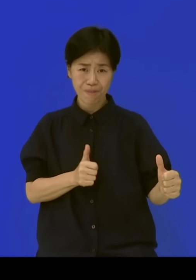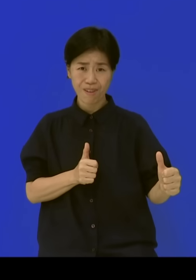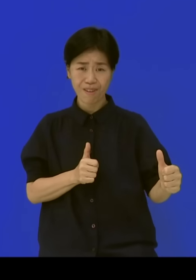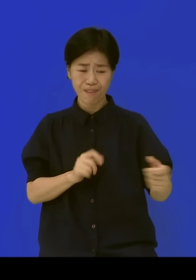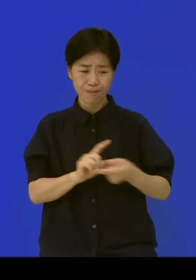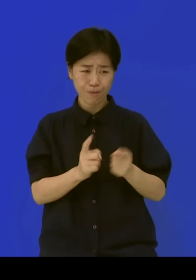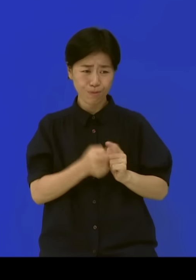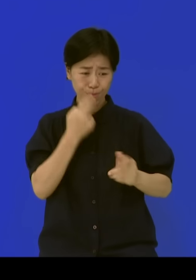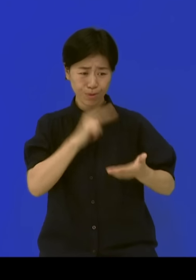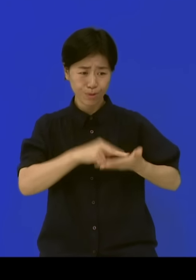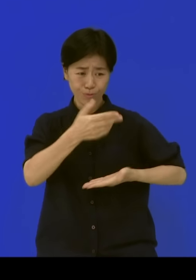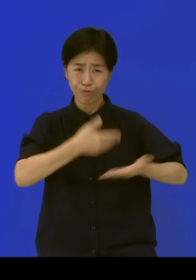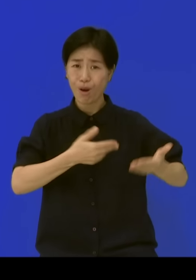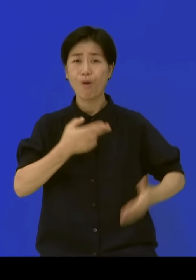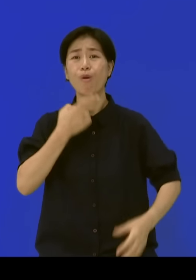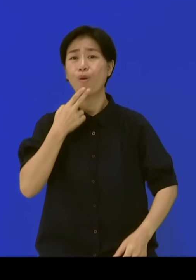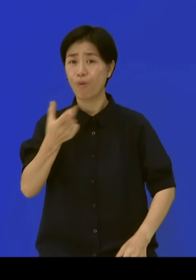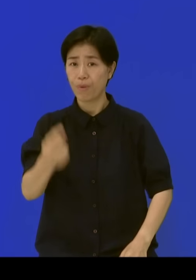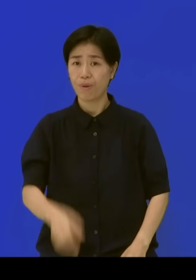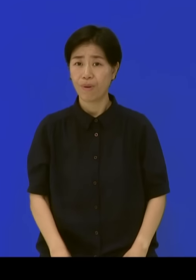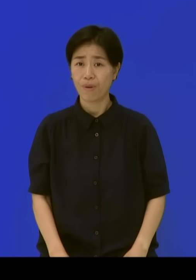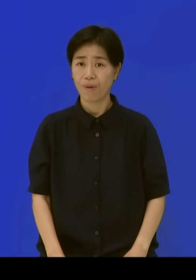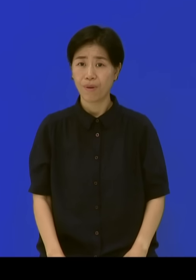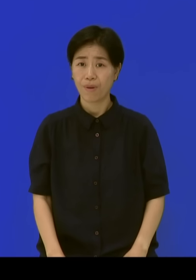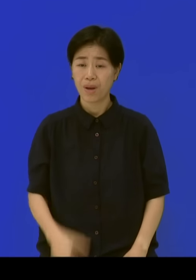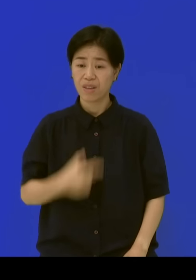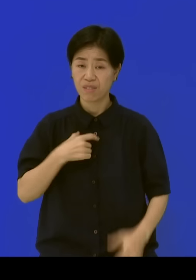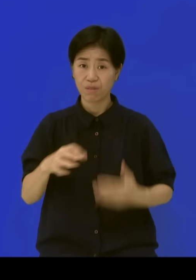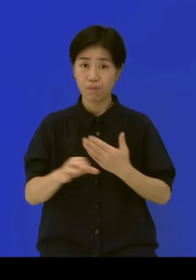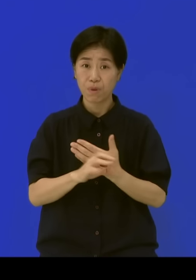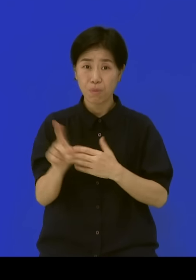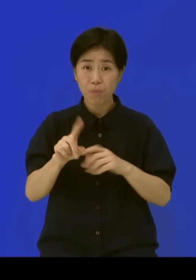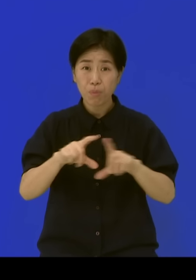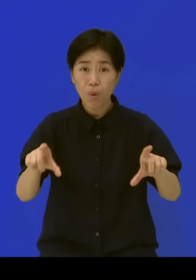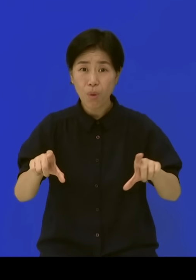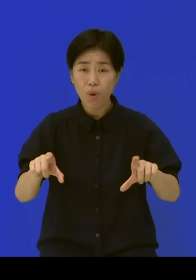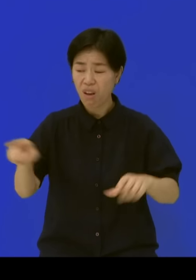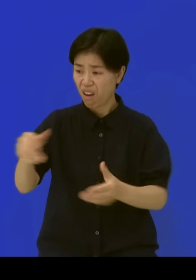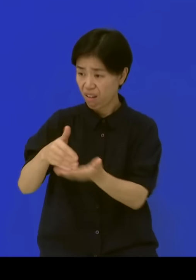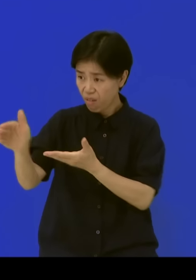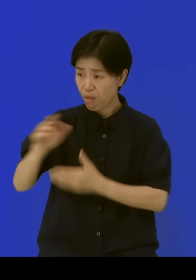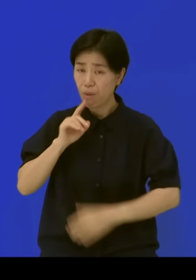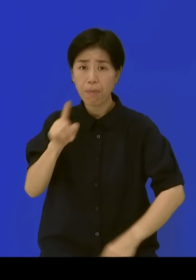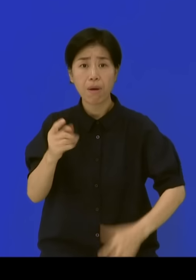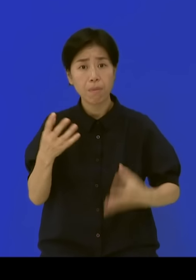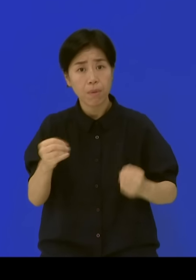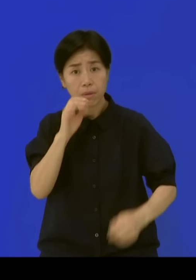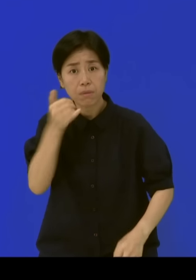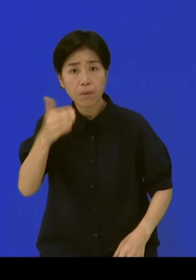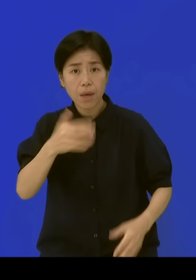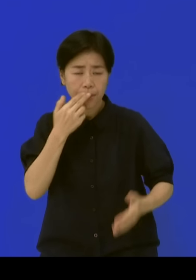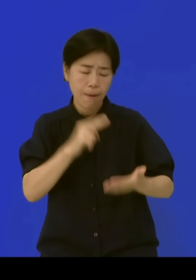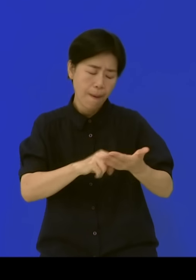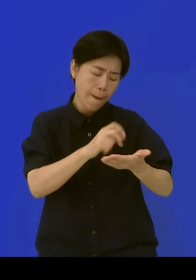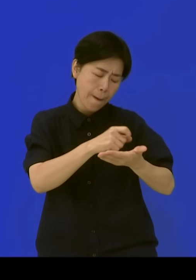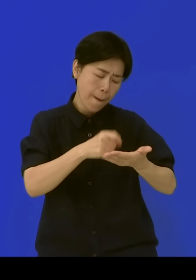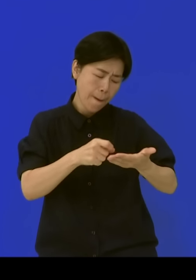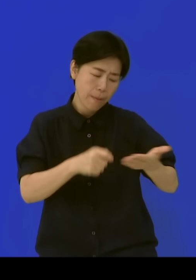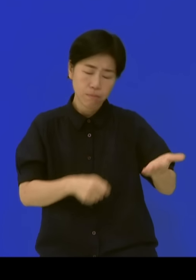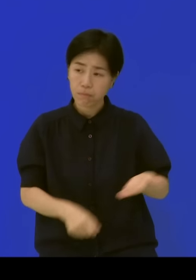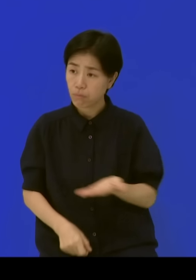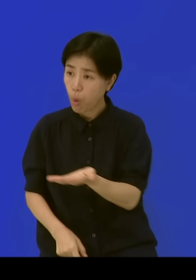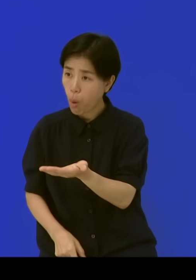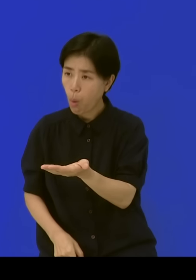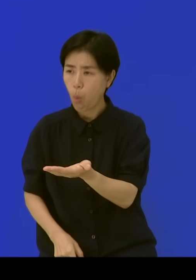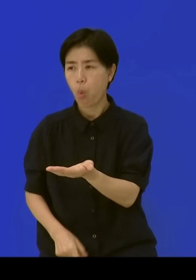닭살이고 보통 정말 싫으면 앞에 대놓고 그냥 야 뭐 꺼져 뭐 너 안 볼 거야 안 이렇게 좋게 얘기할 수 얘기하지 있는데. 손편지를 써서 네. 너가 이런